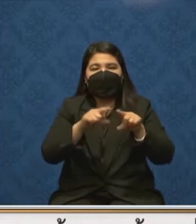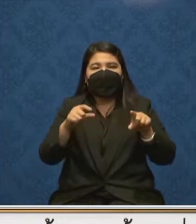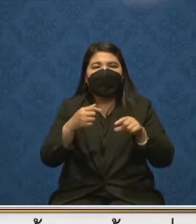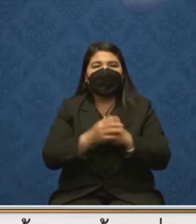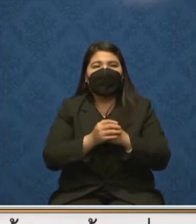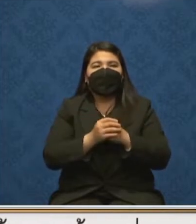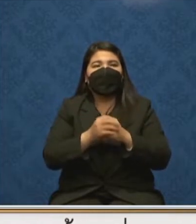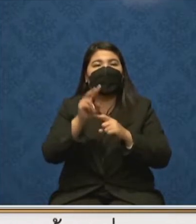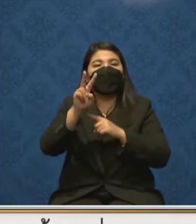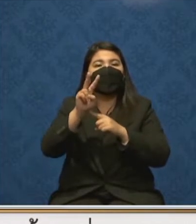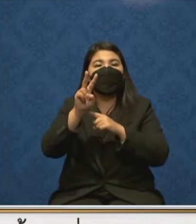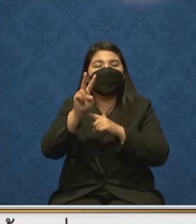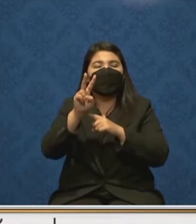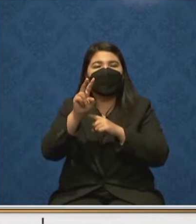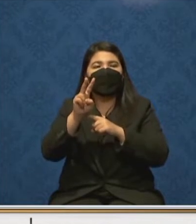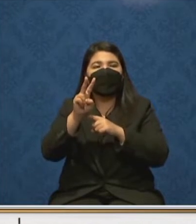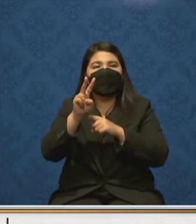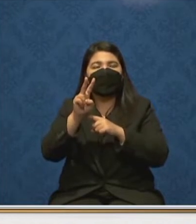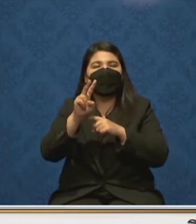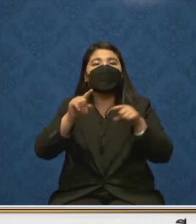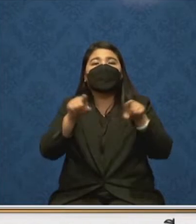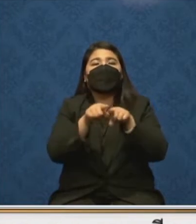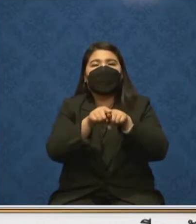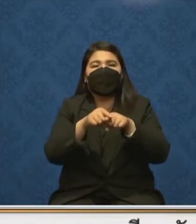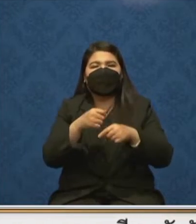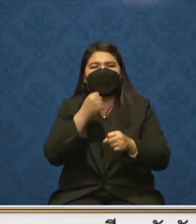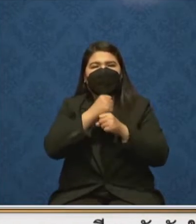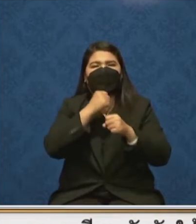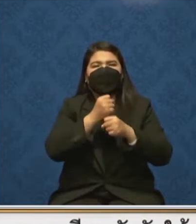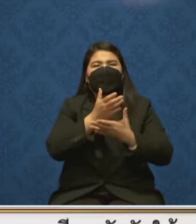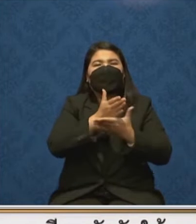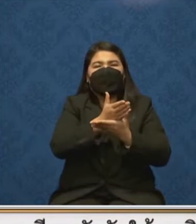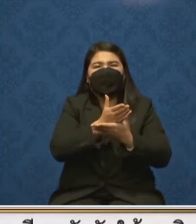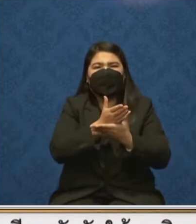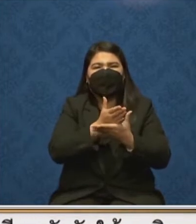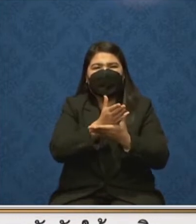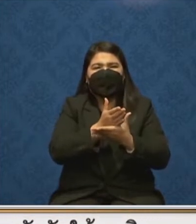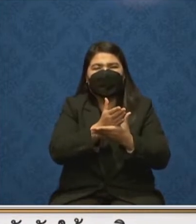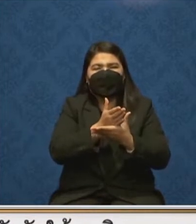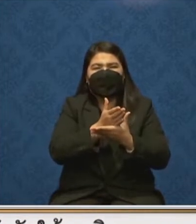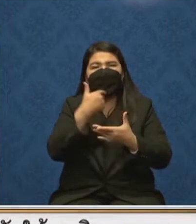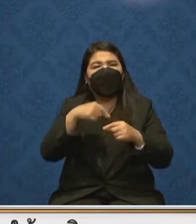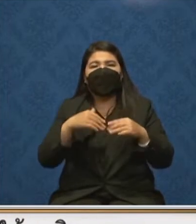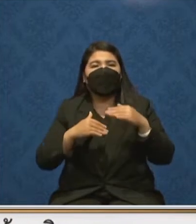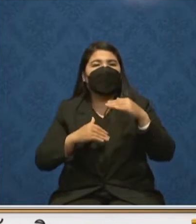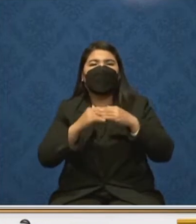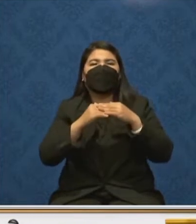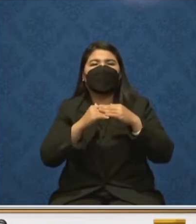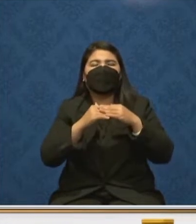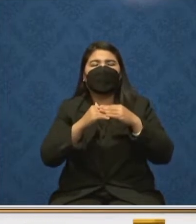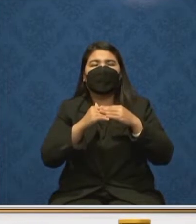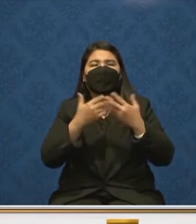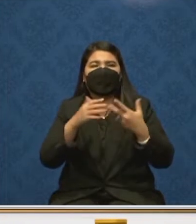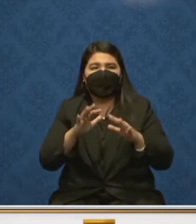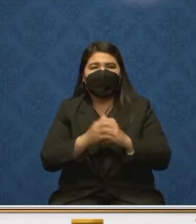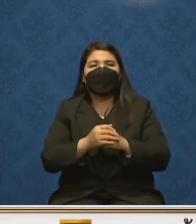์ นะคะก็เหือนกค่ะ สองปี ทำได้ไมถึครึ่งแล้วก็ยังขอ ๆัตั้งเป้าสูงต่เนื่องอีกสอง